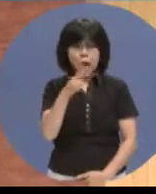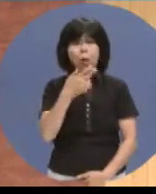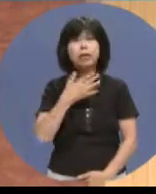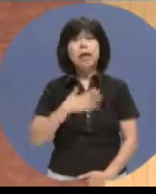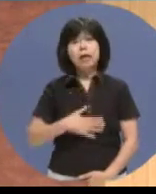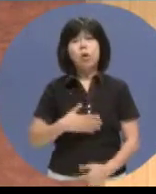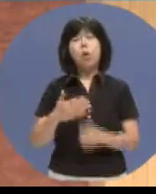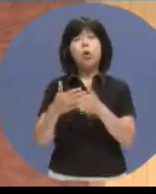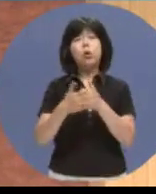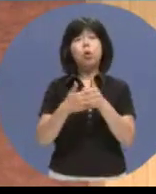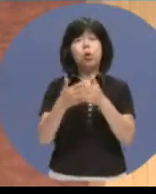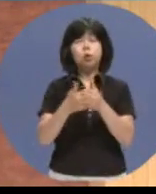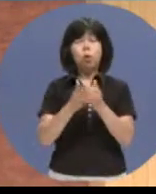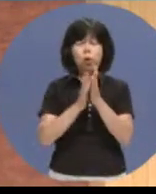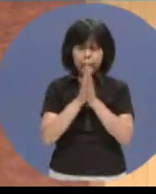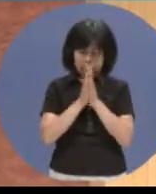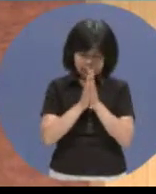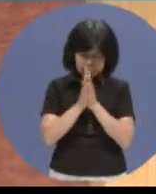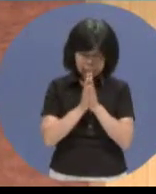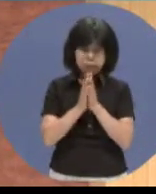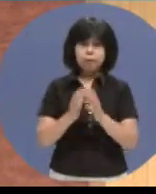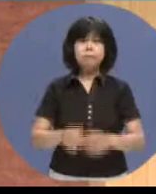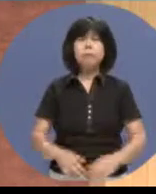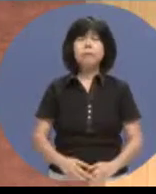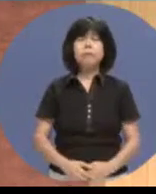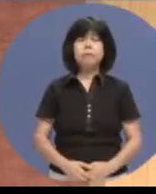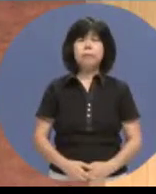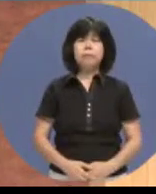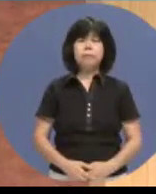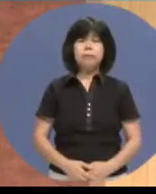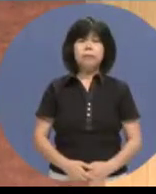が、ご理解とご協力をお願いします。